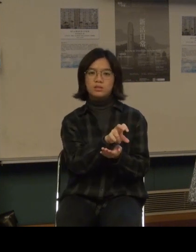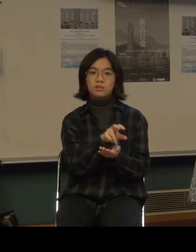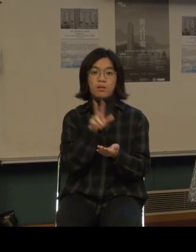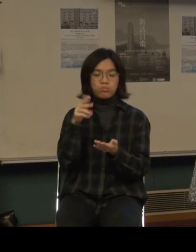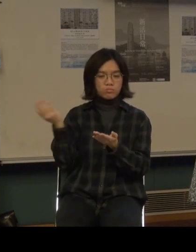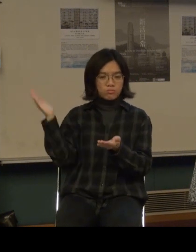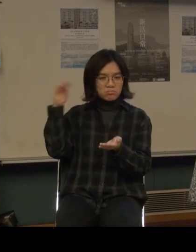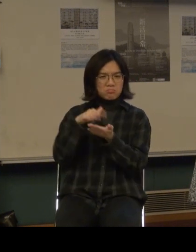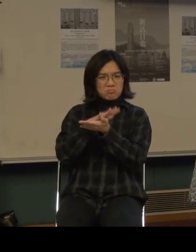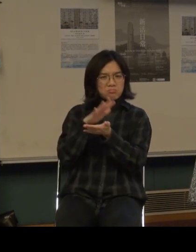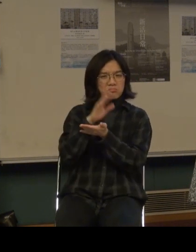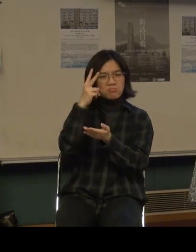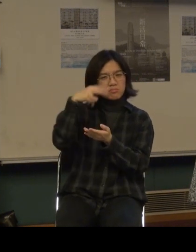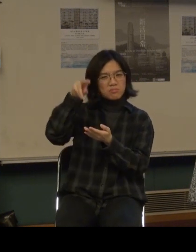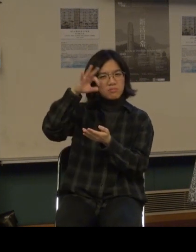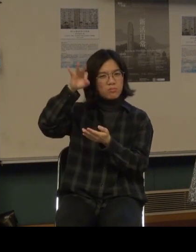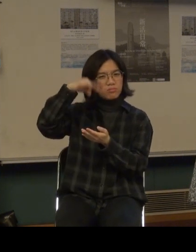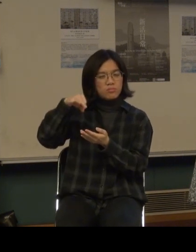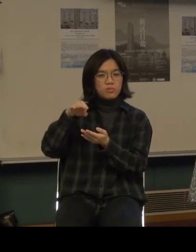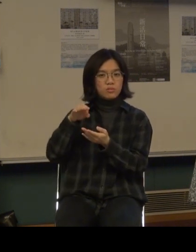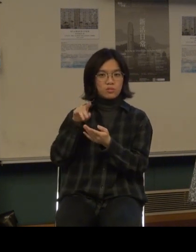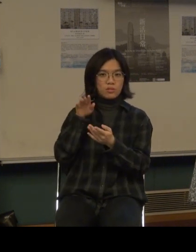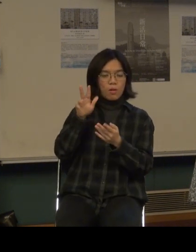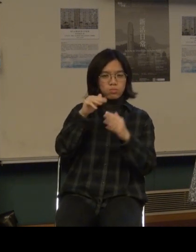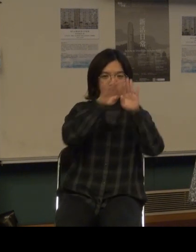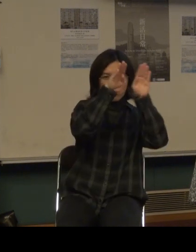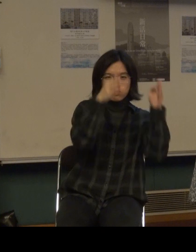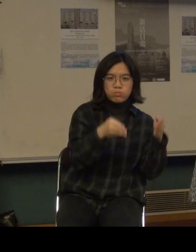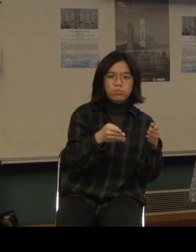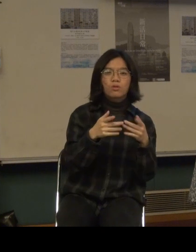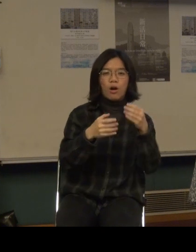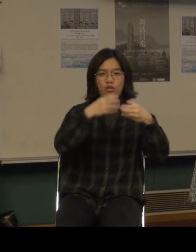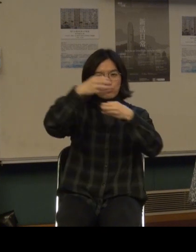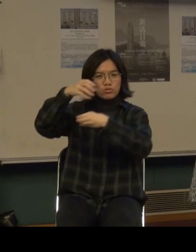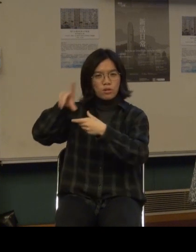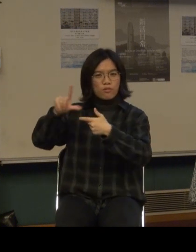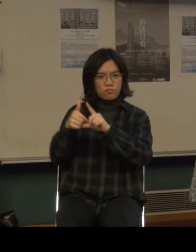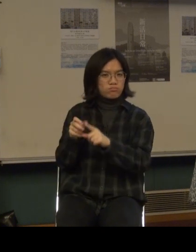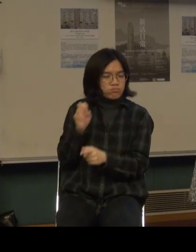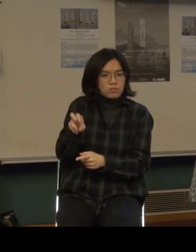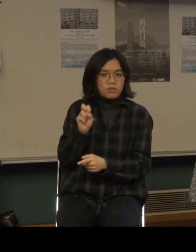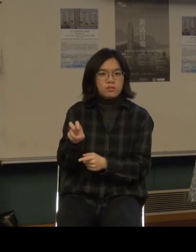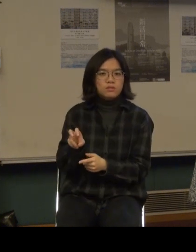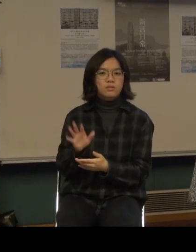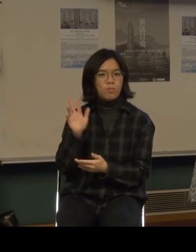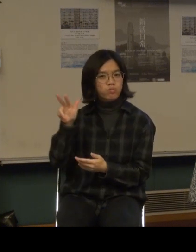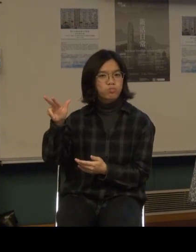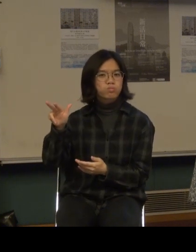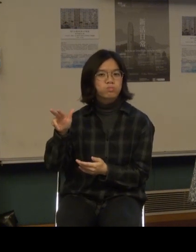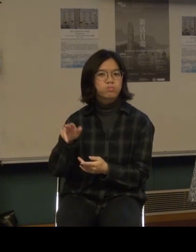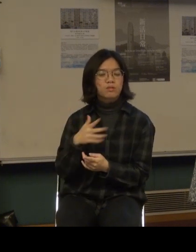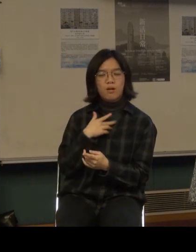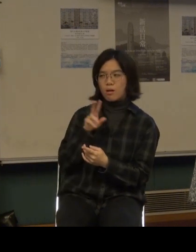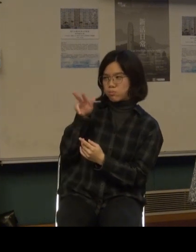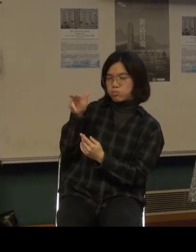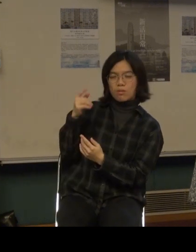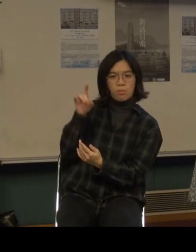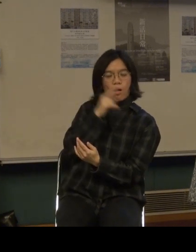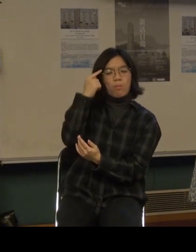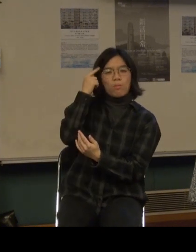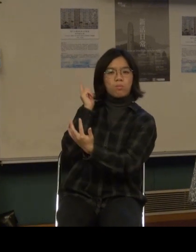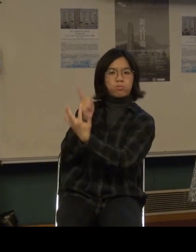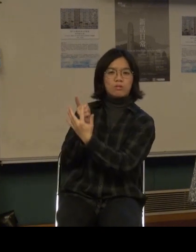年裏邊咧，佢哋都係一直咁向去沿用嘅。我哋一睇就見到有呢啲咁樣柱，見到有呢啲拱門，我哋就知道佢係西式嘅傳統嘅